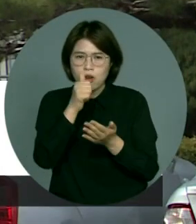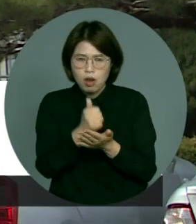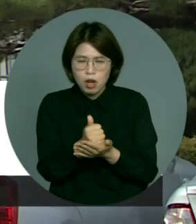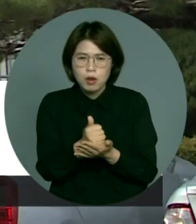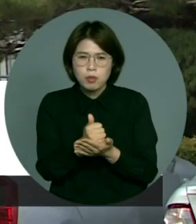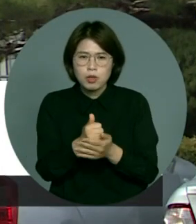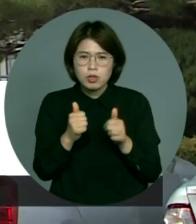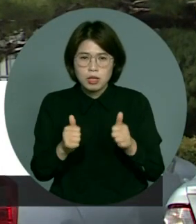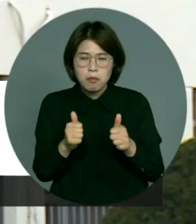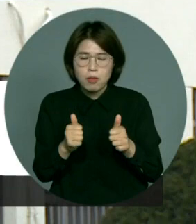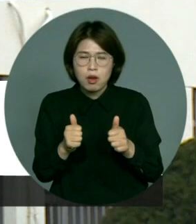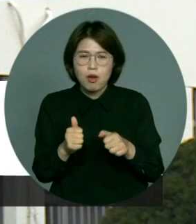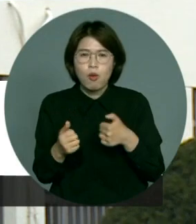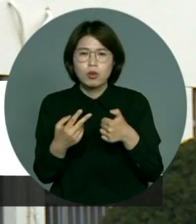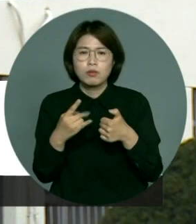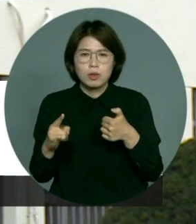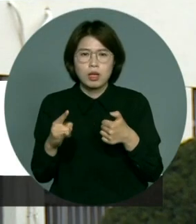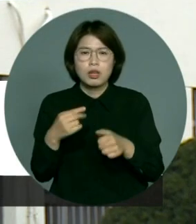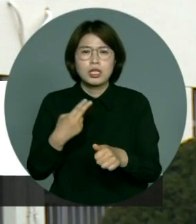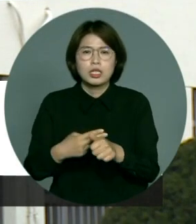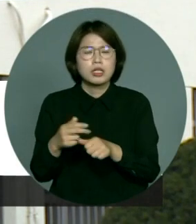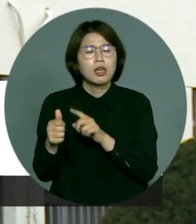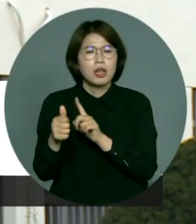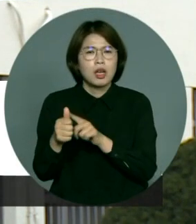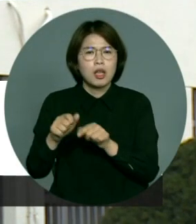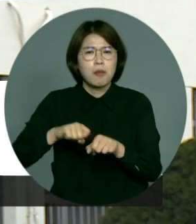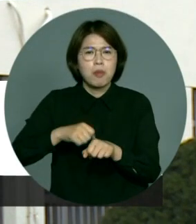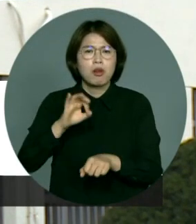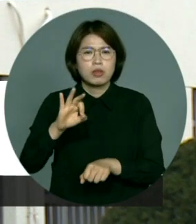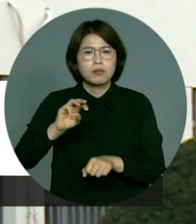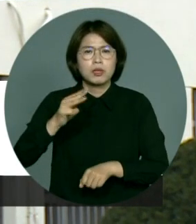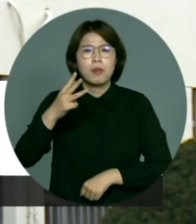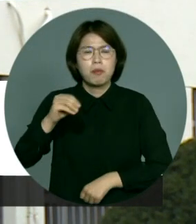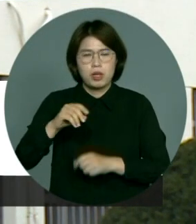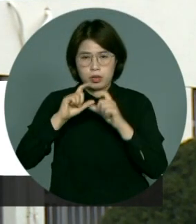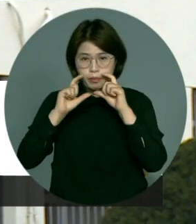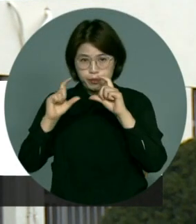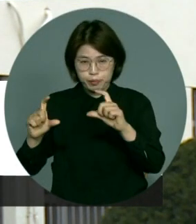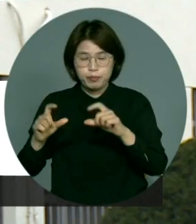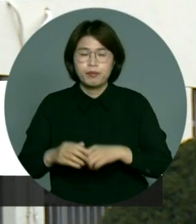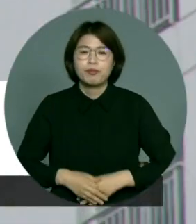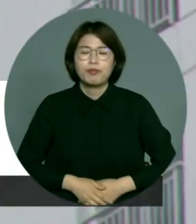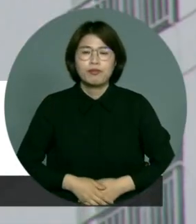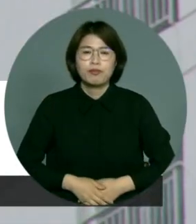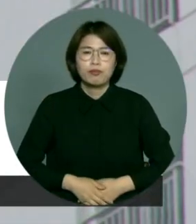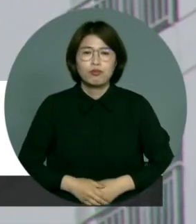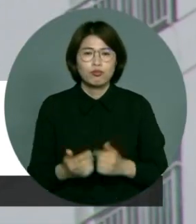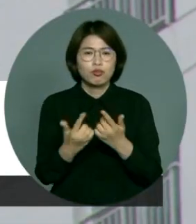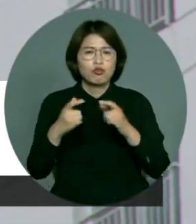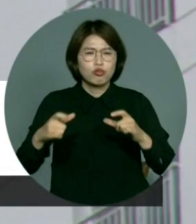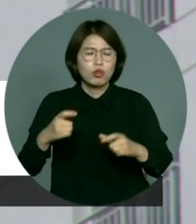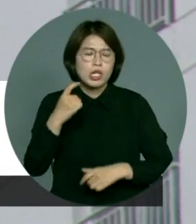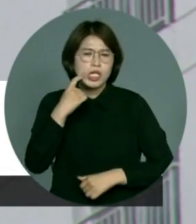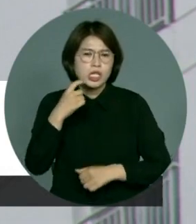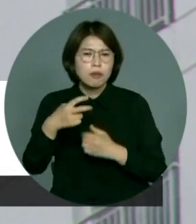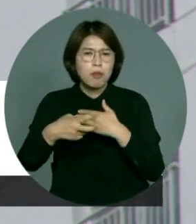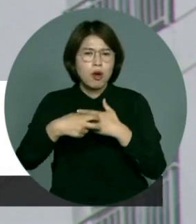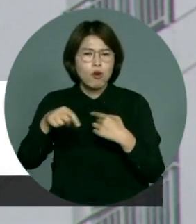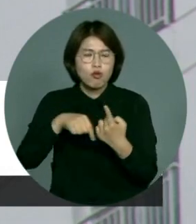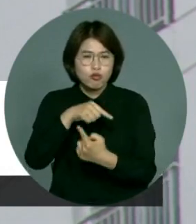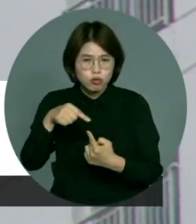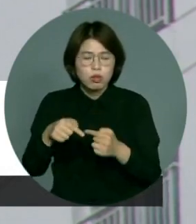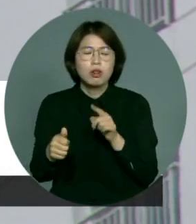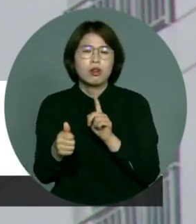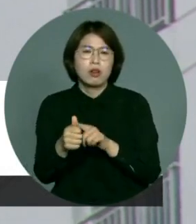넘겨진 50대의 4 a 씨에게 벌금 300만 원을 선고했습니다 대구시 북구 에서 치과를 운영 중인 a 씨는